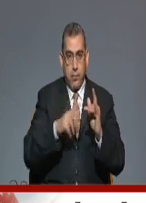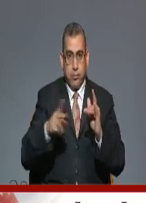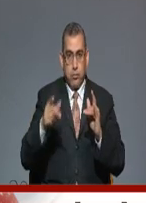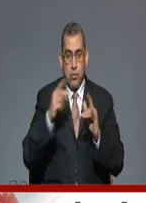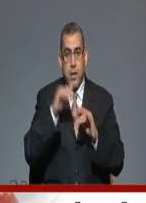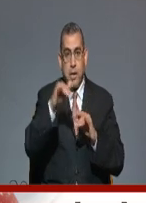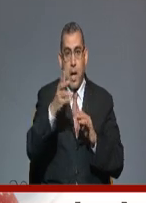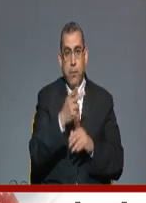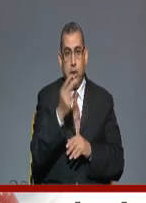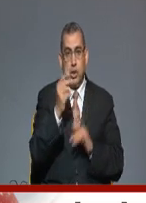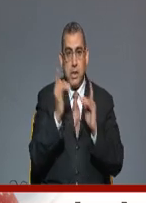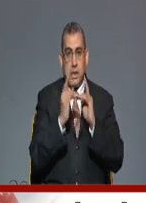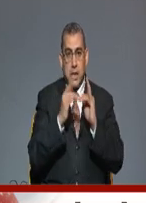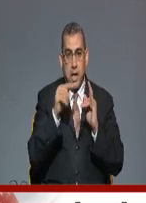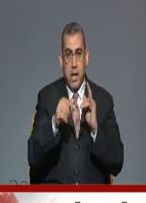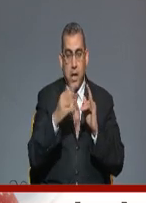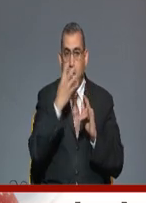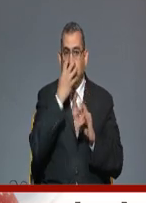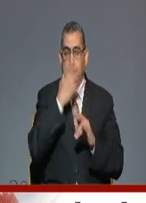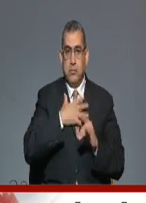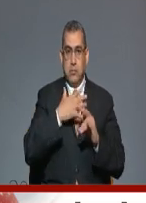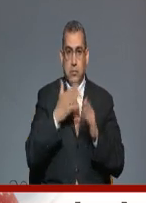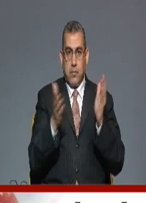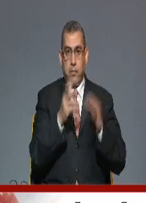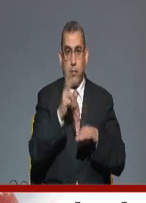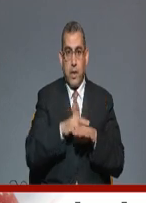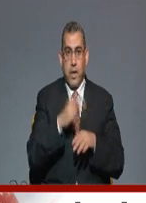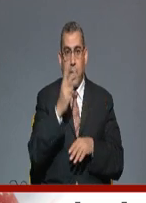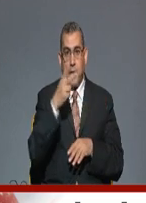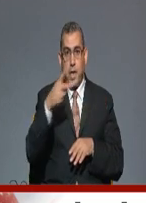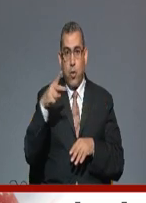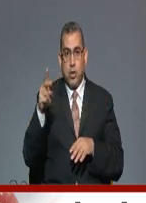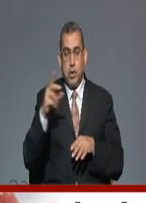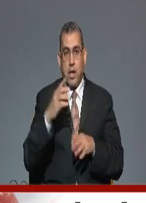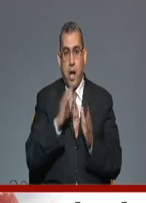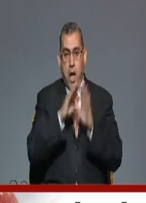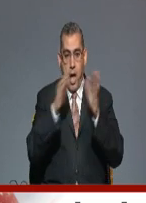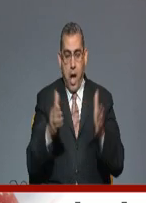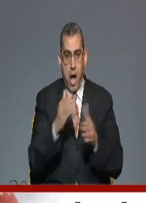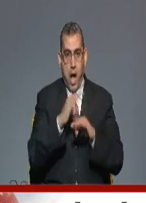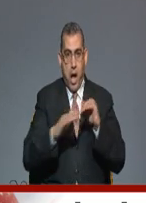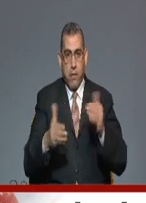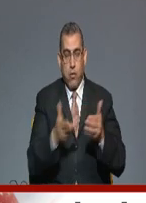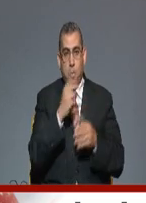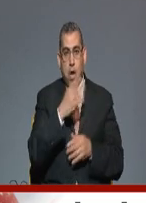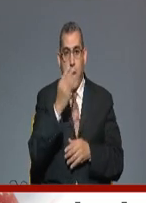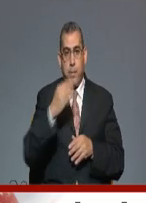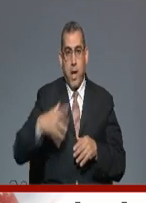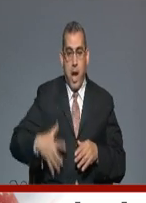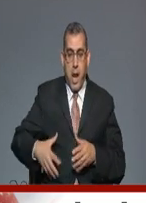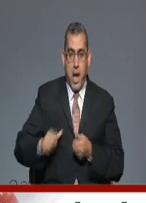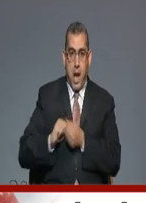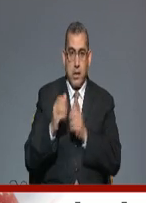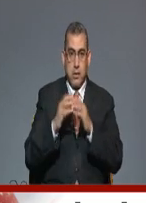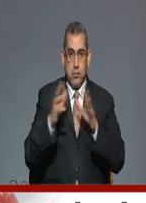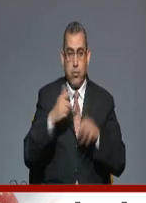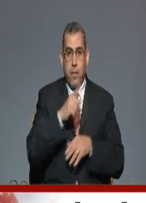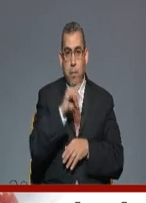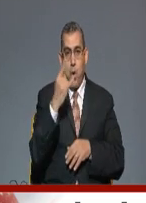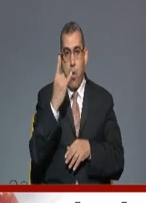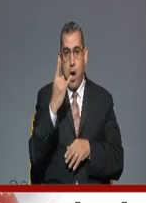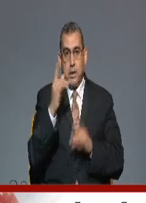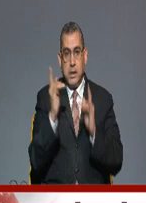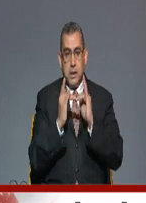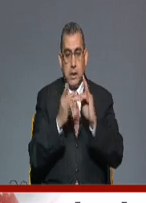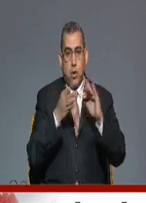منهم 20 سرير عناية، 22 حضانة، 40 مكنة غسيل كلوي، 110 سرير